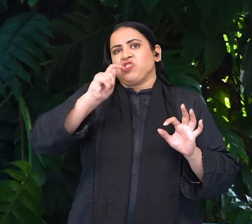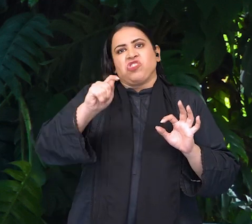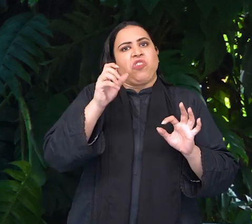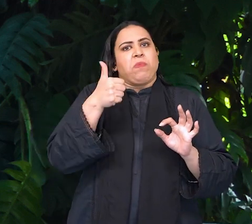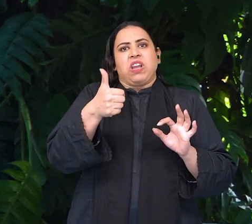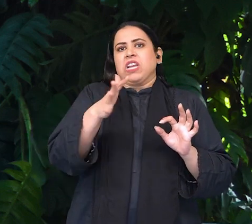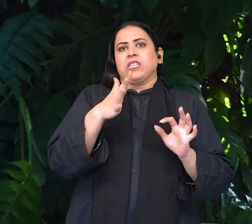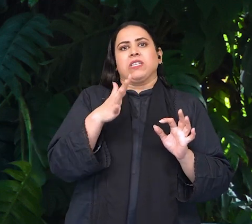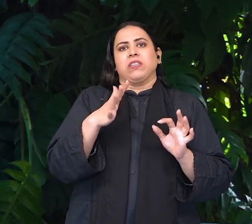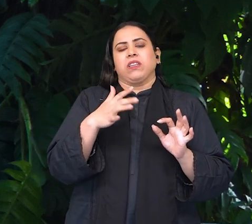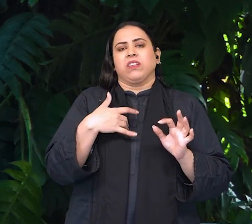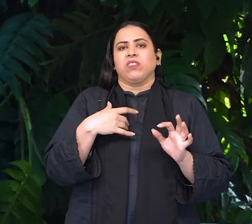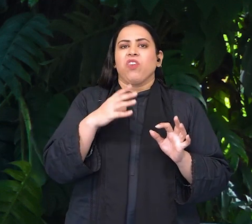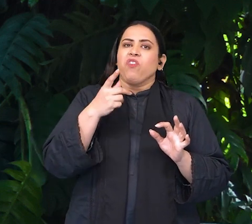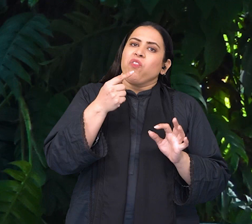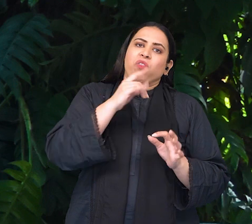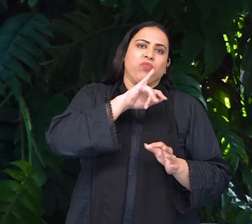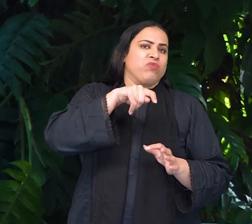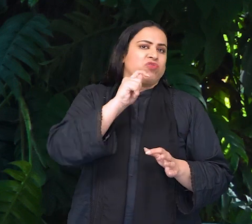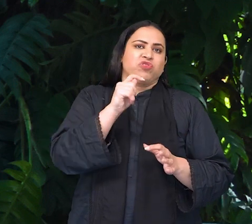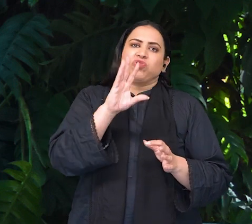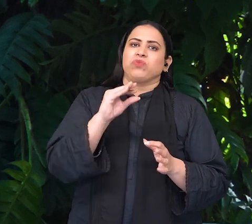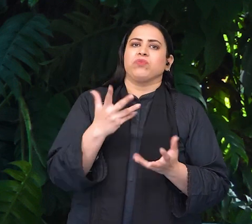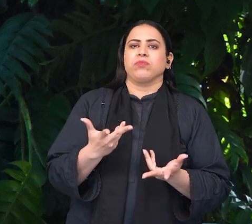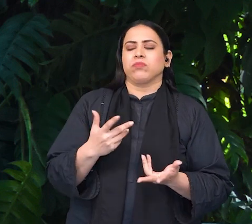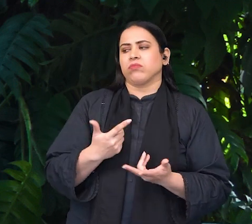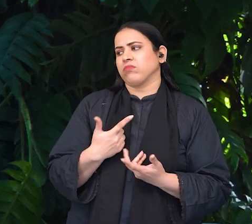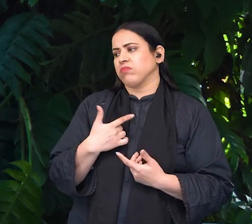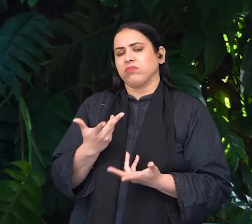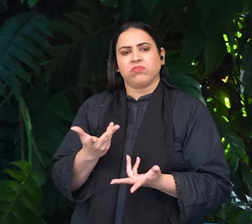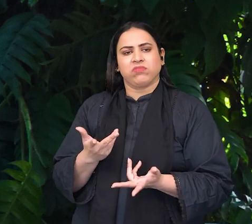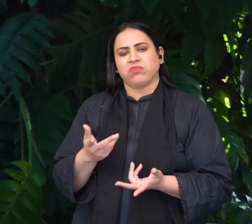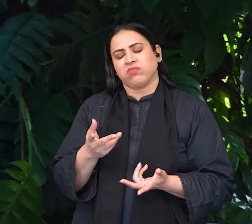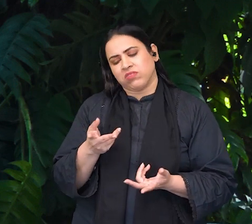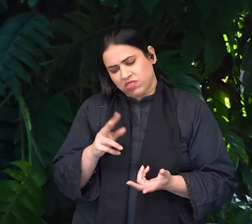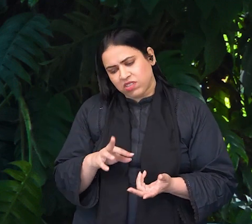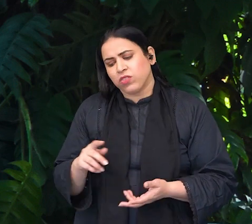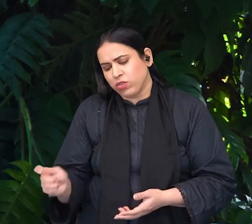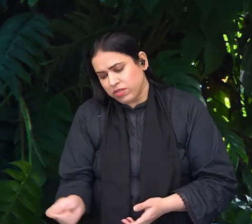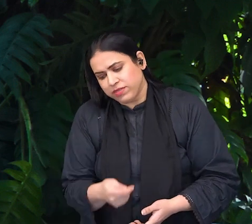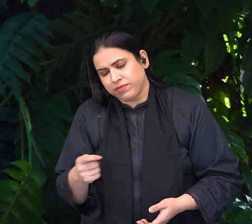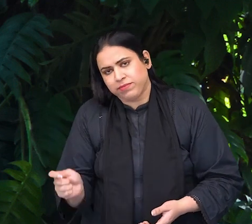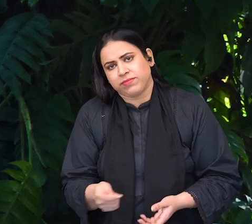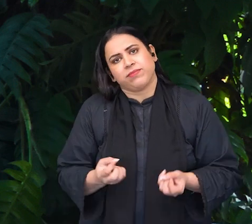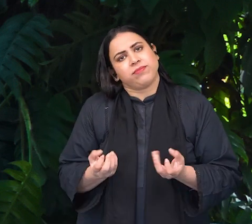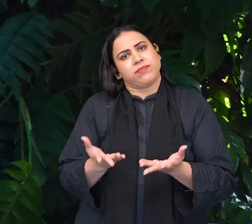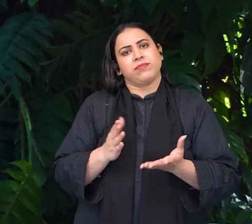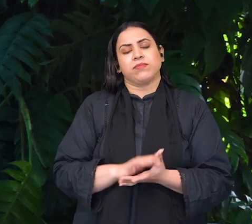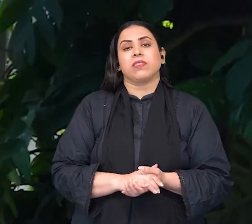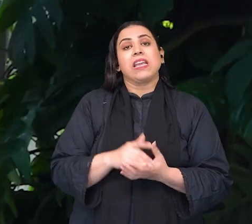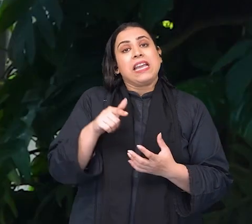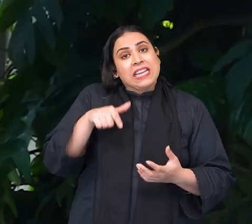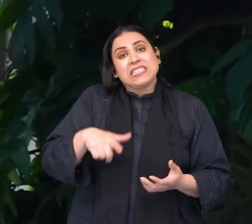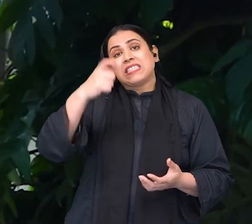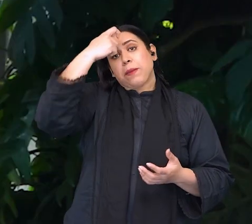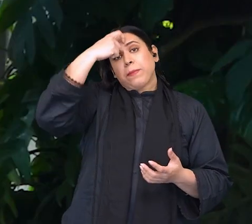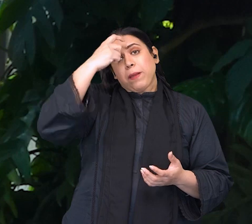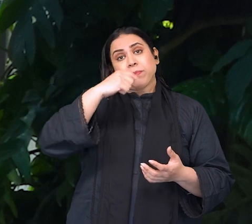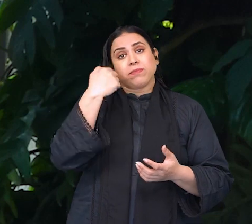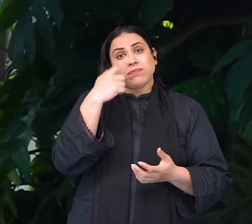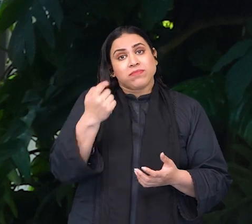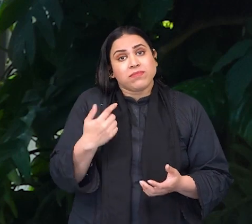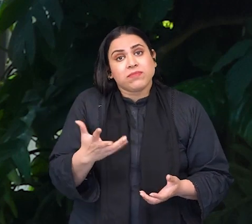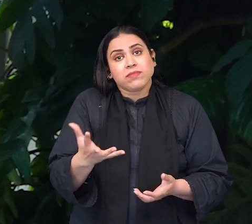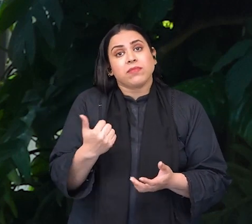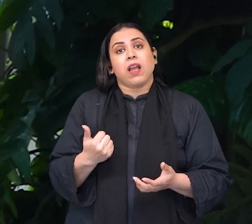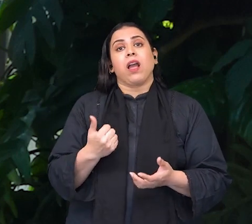जॉब्स नहीं हासिल कर पाते, वो भी उसी इकनॉमिक डिस्पैरिटी का शिकार होते हैं और मेनली सफाई का काम ही करते हैं। इसी इशू को एड्रेस करने